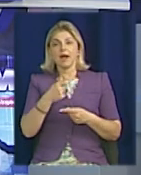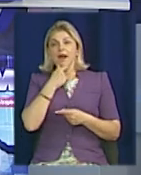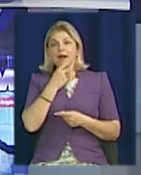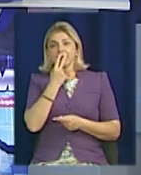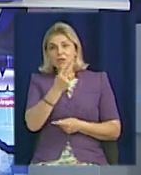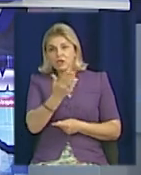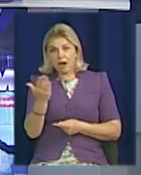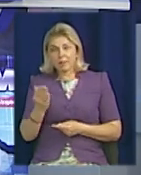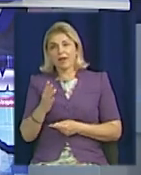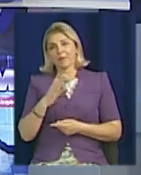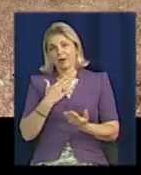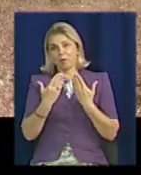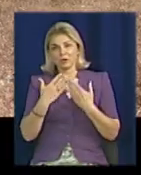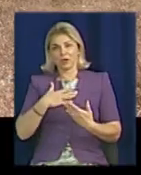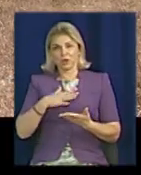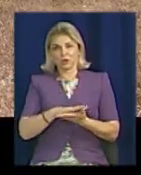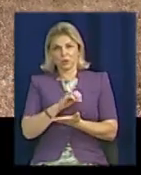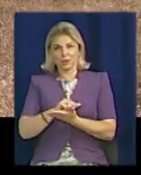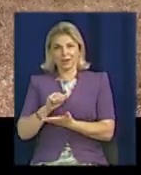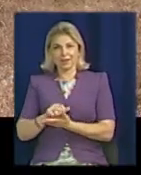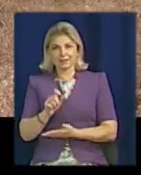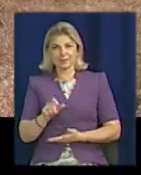наші журналісти.